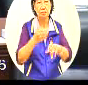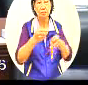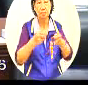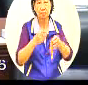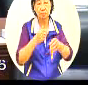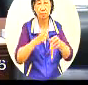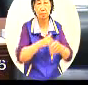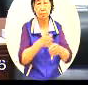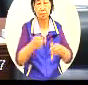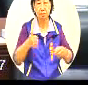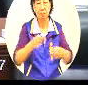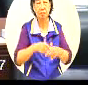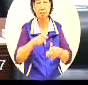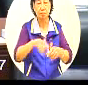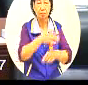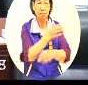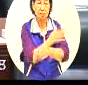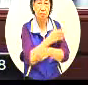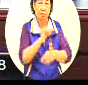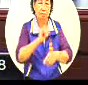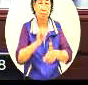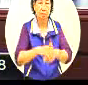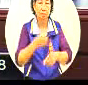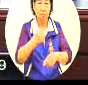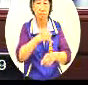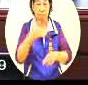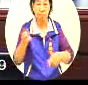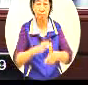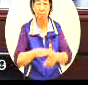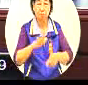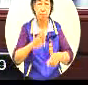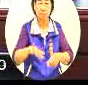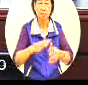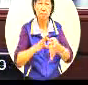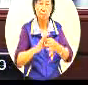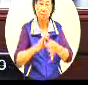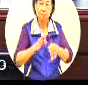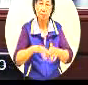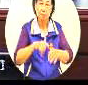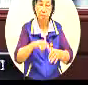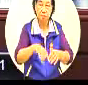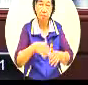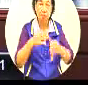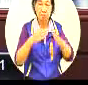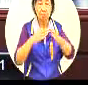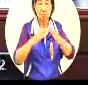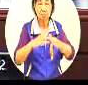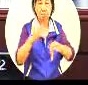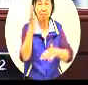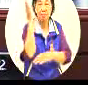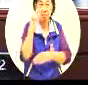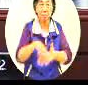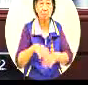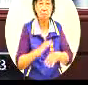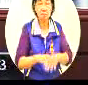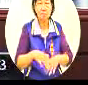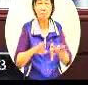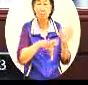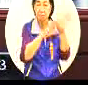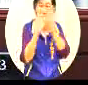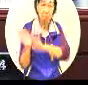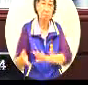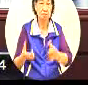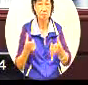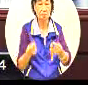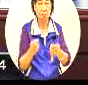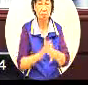员，陈议员非常关心旗津，那市政府跟陈议员的心情是一样。第一个吼，有关于